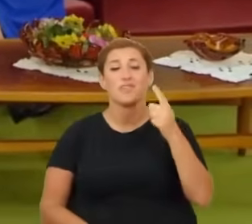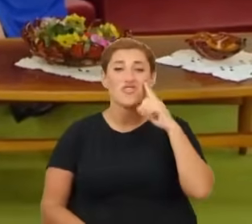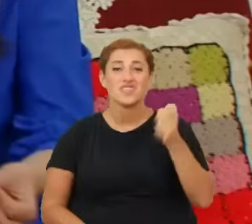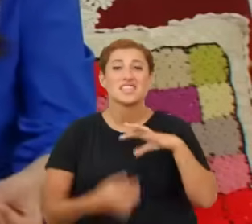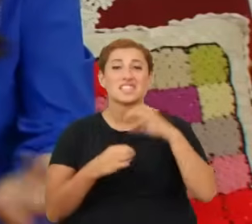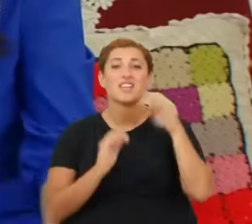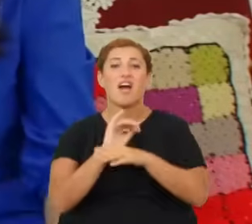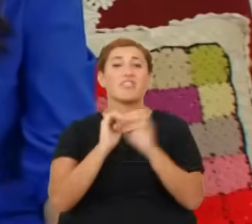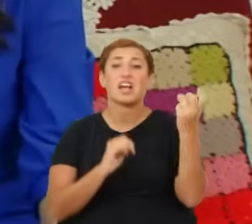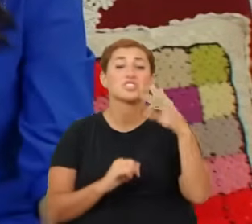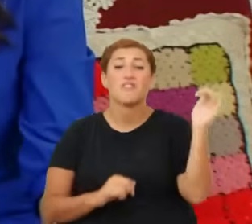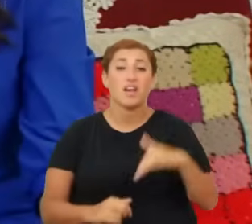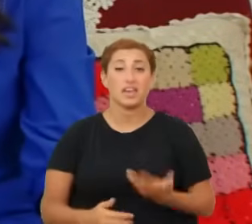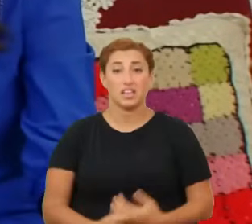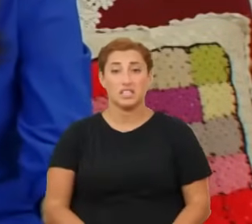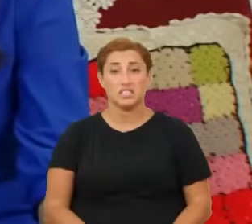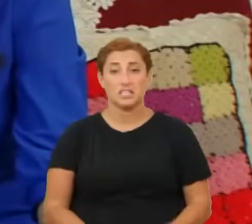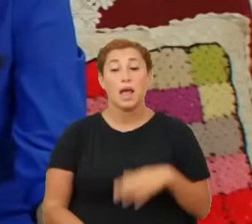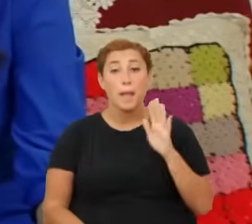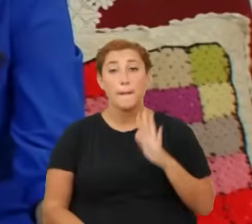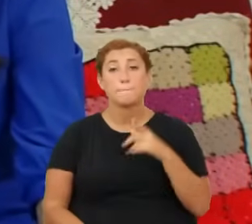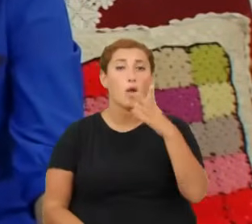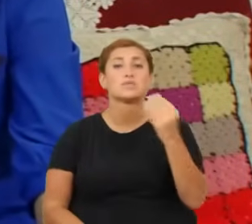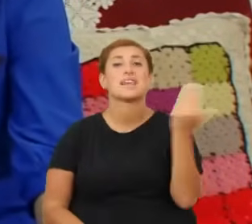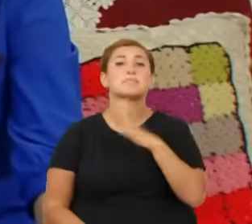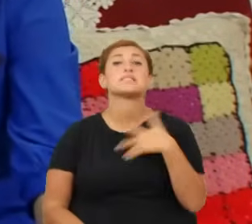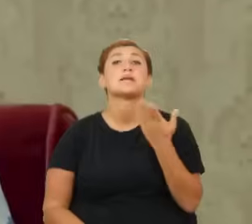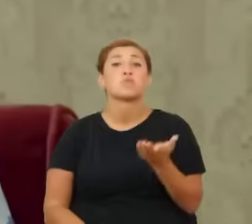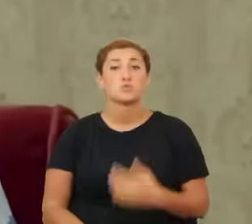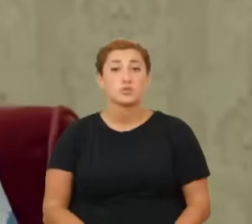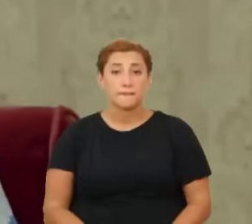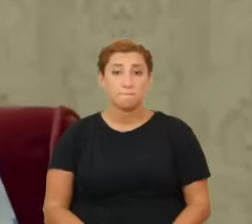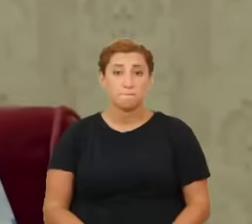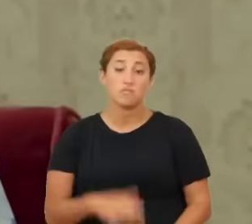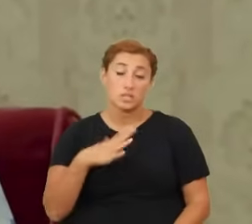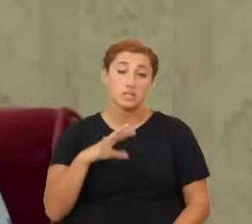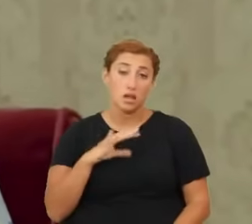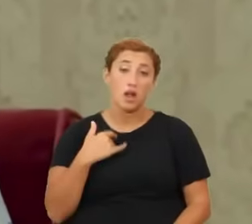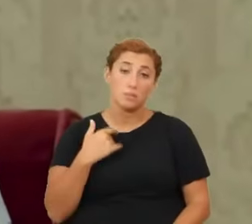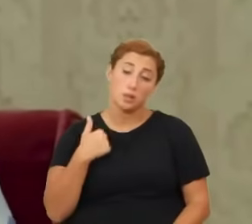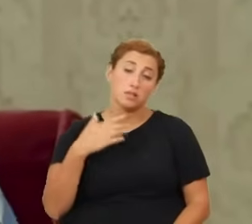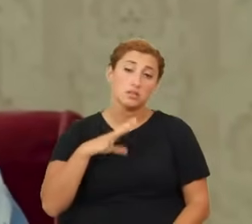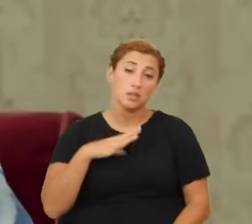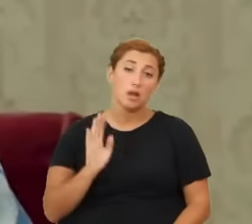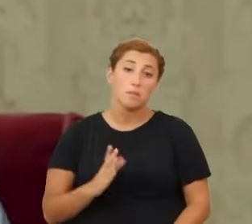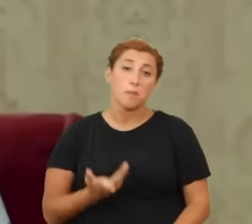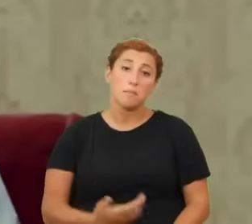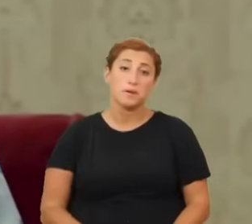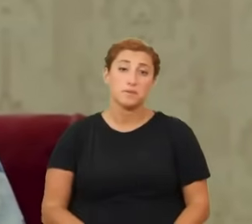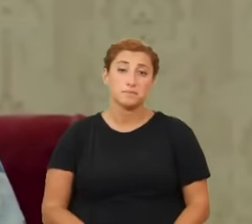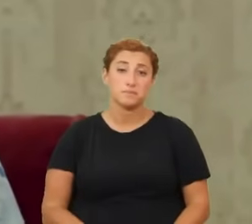fırsat insanın hayatında kaç kere karşısına çıkar? Hem sen olsan gitmek istemez miydin? Yok isterdim tabii. Ben de isterdim de çocuk